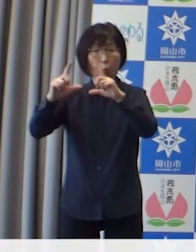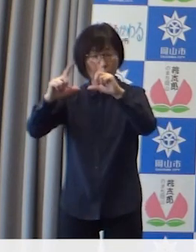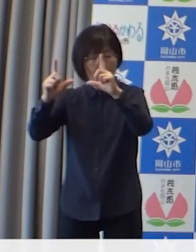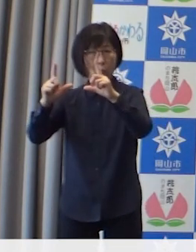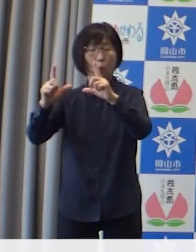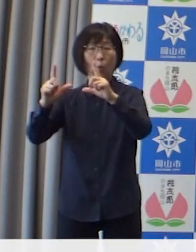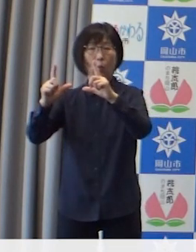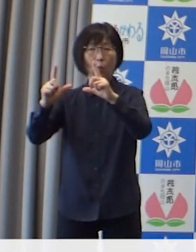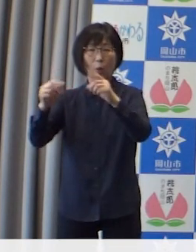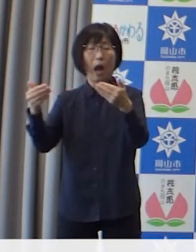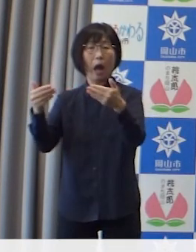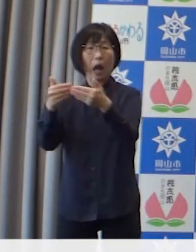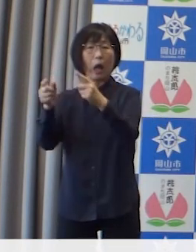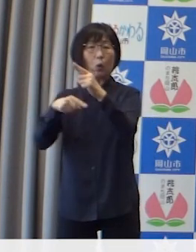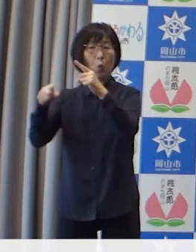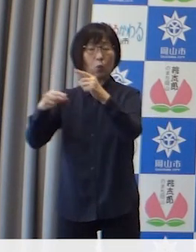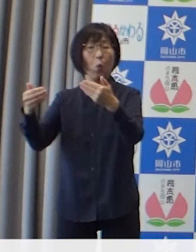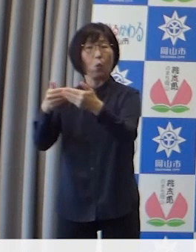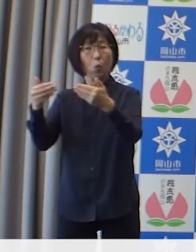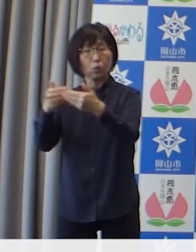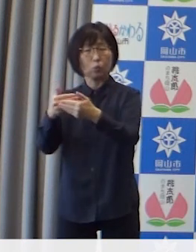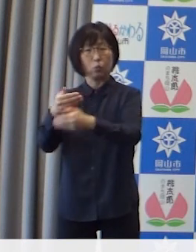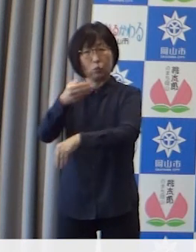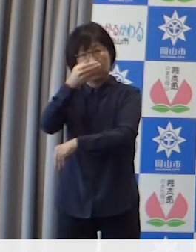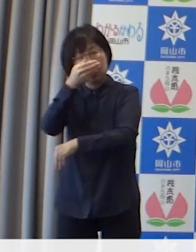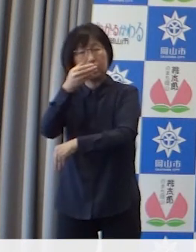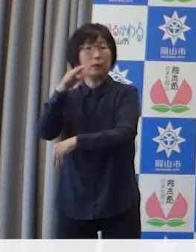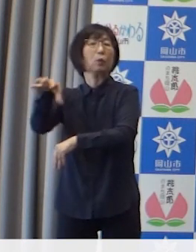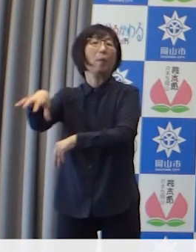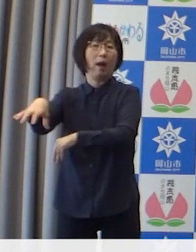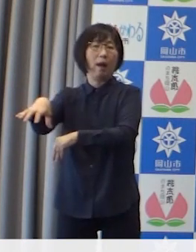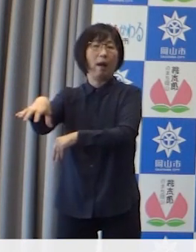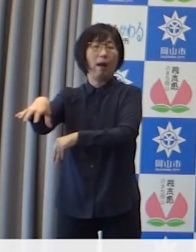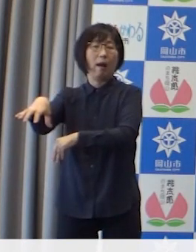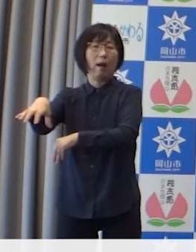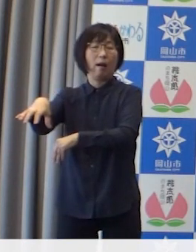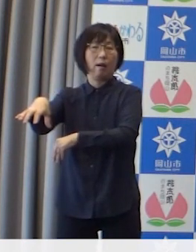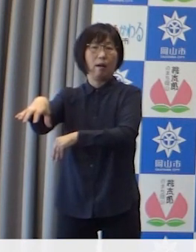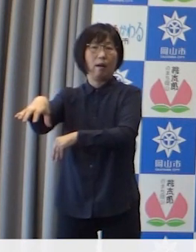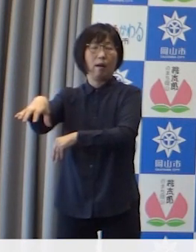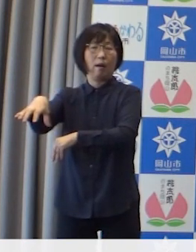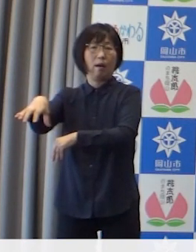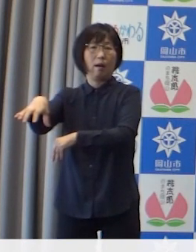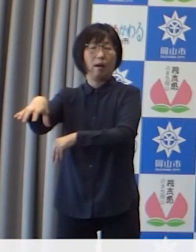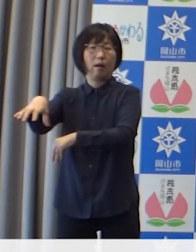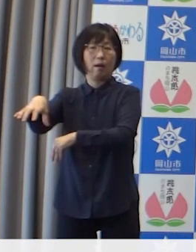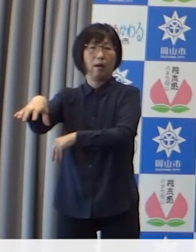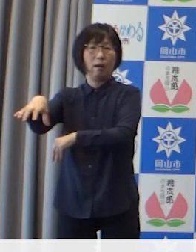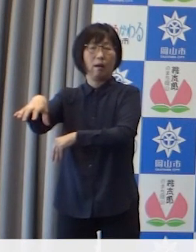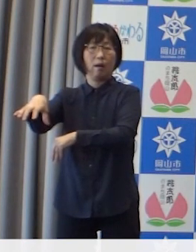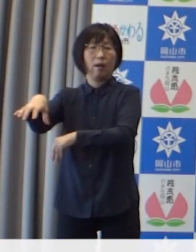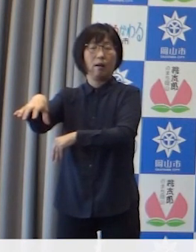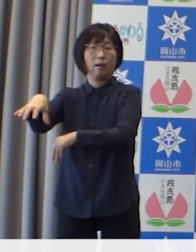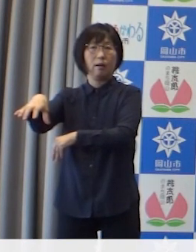共交通非常に、充実をしているとともに、なかなか